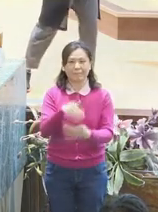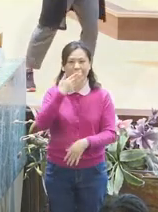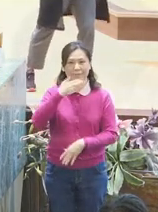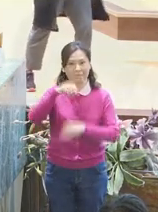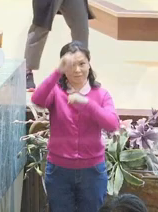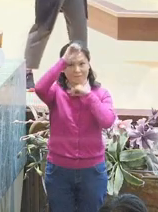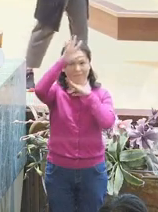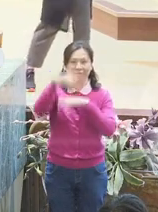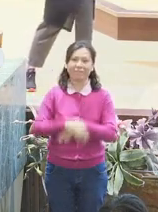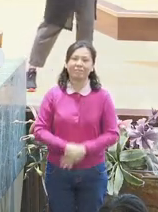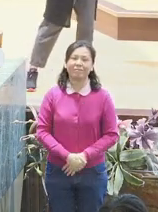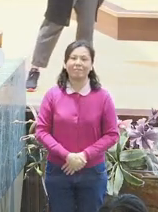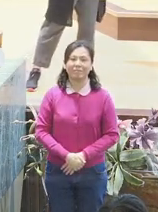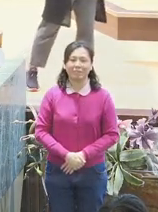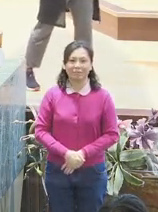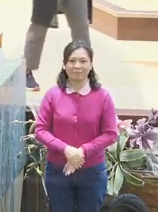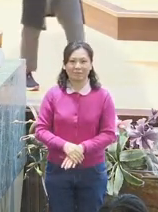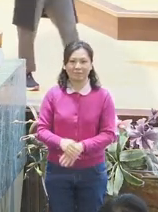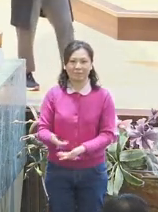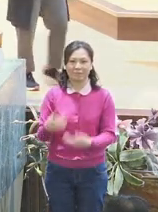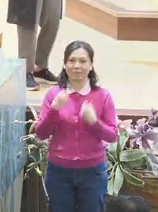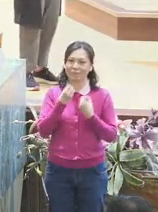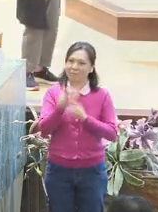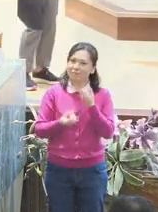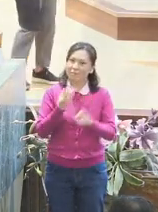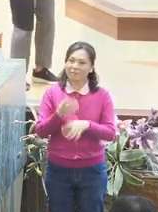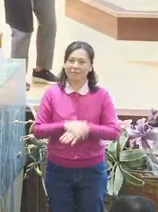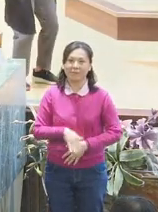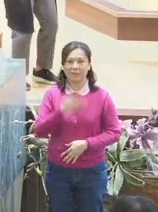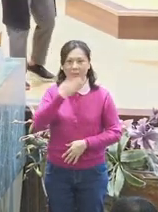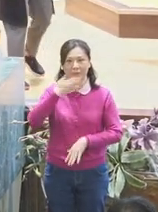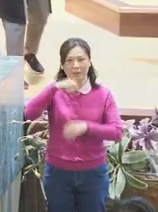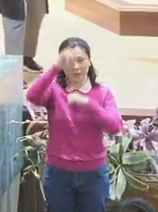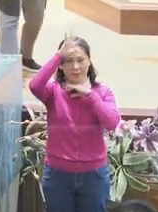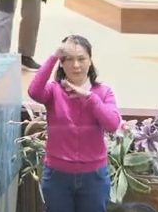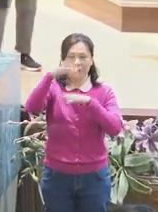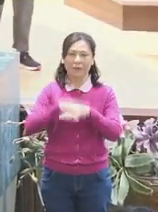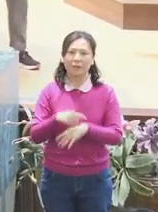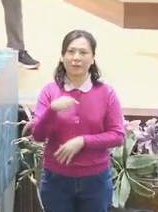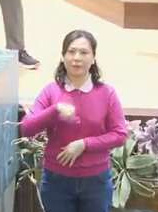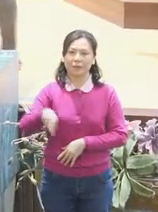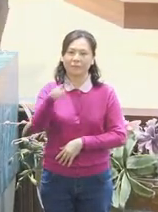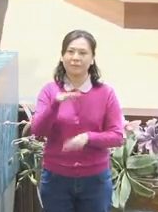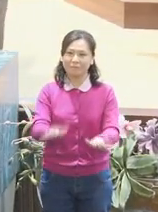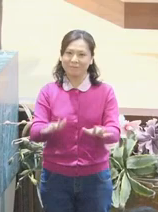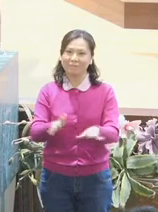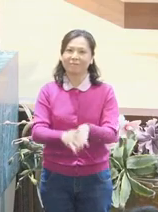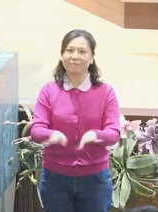凤，哦对，唐凤来跟大家分享一下。那唐凤没有用 slide， 大家就直接开始。